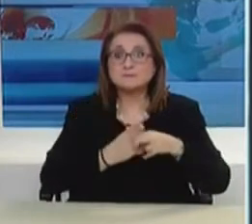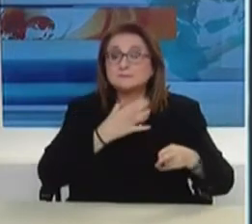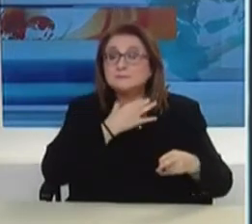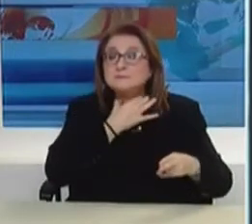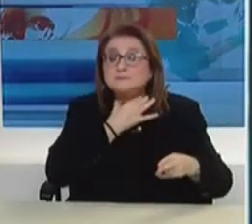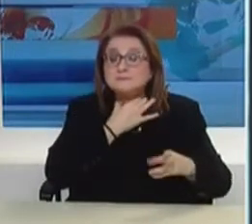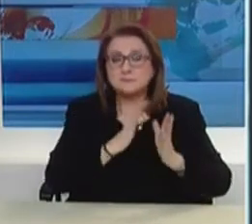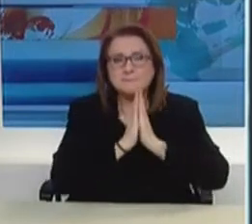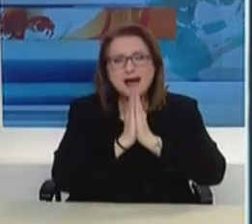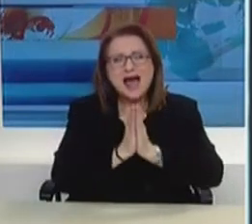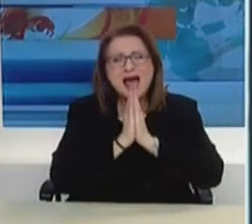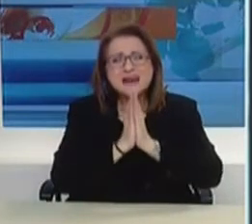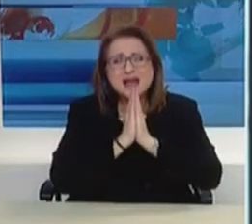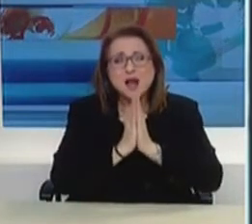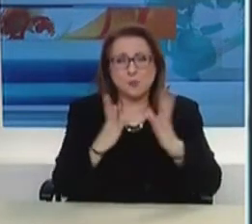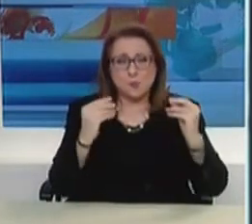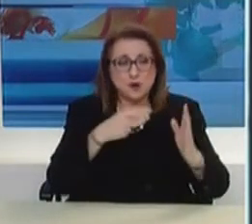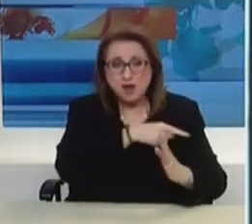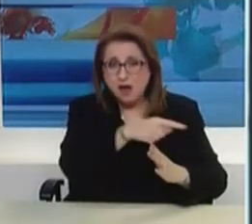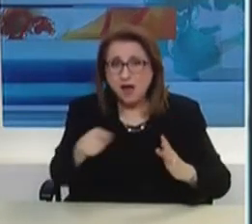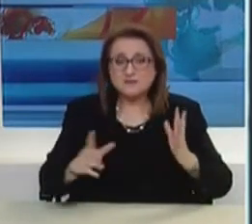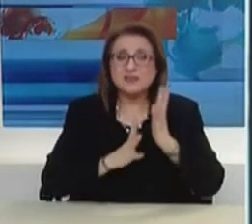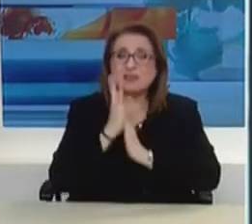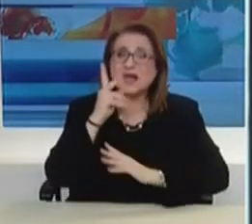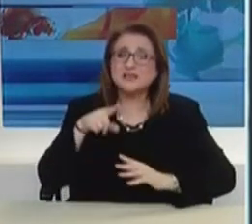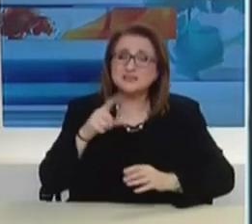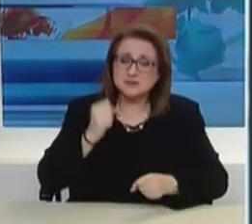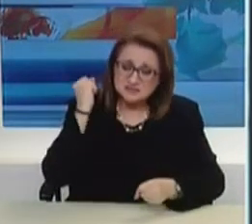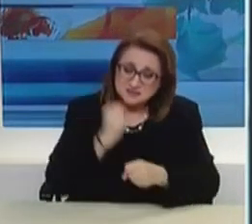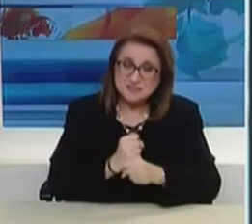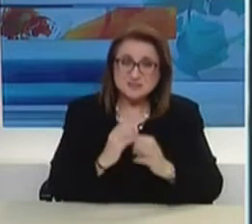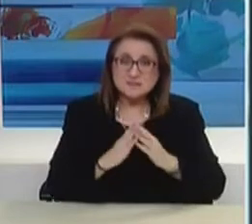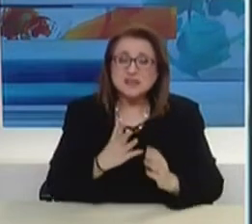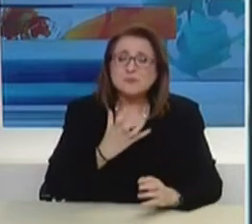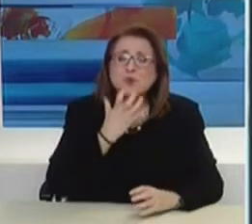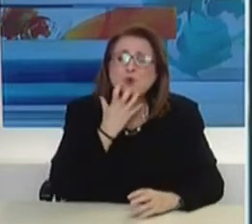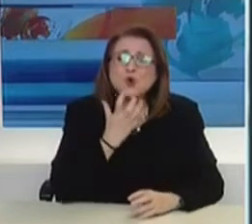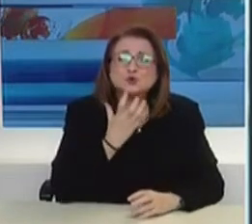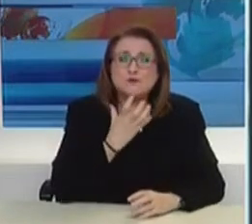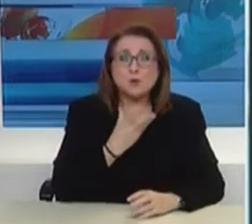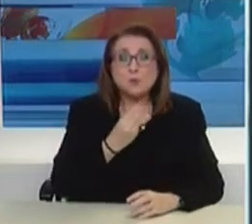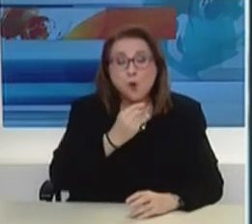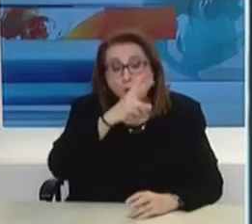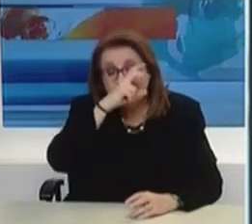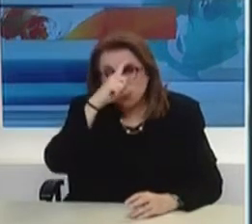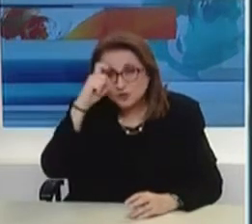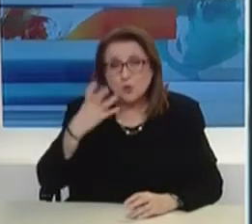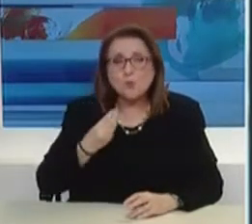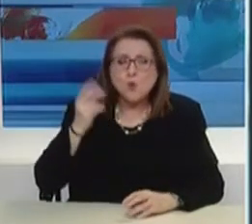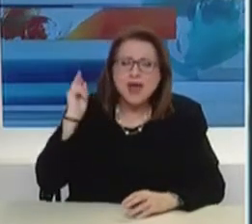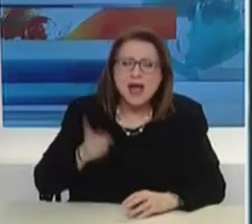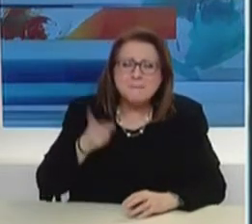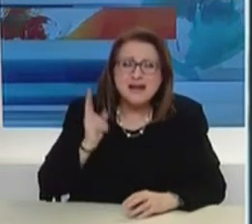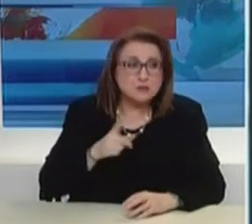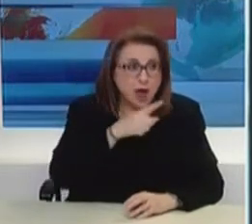τις επόμενες 14 ημέρες να μείνει σπίτι του. Η κατάσταση είναι εξαιρετικά δύσκολη, θα έλεγα κρίσιμη, και ο κίνδυνος